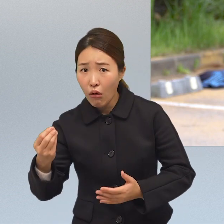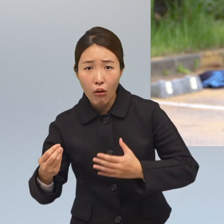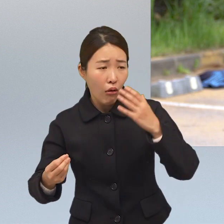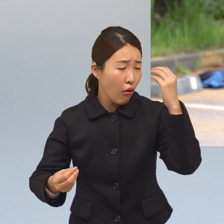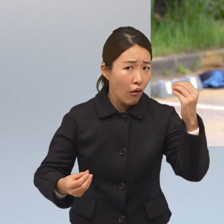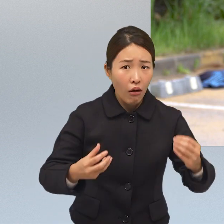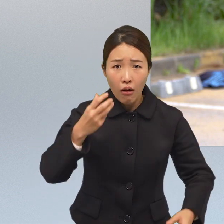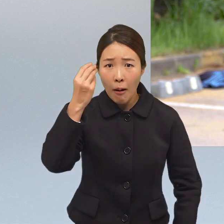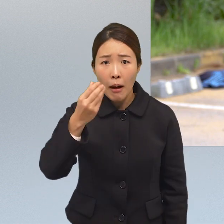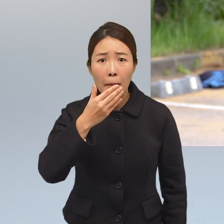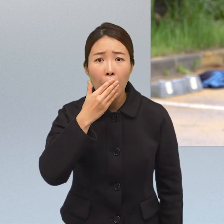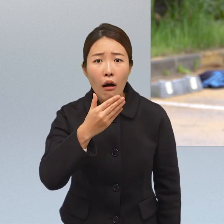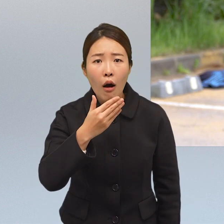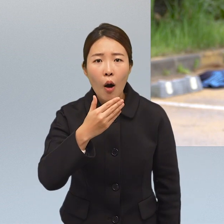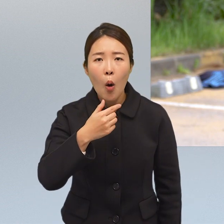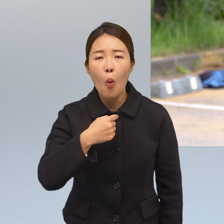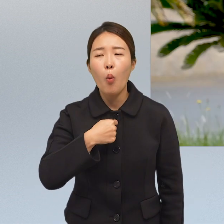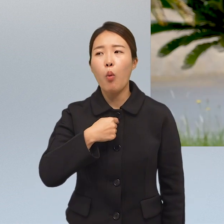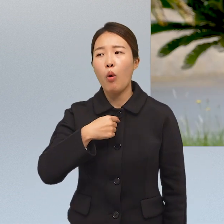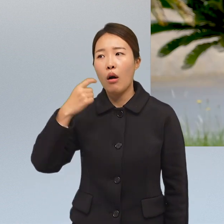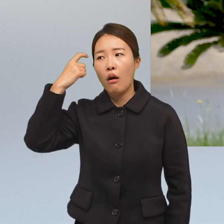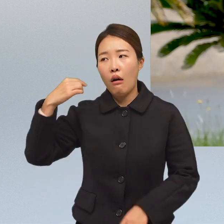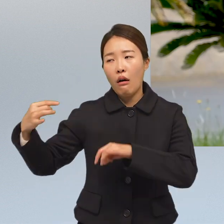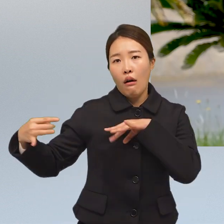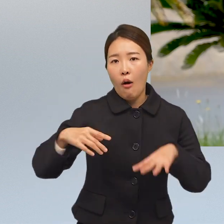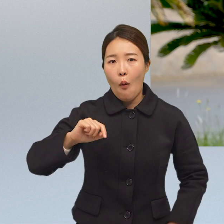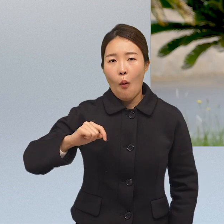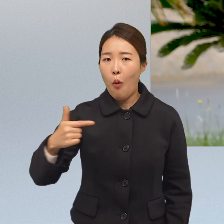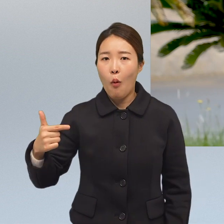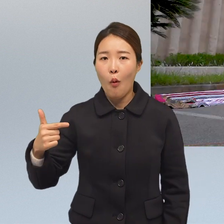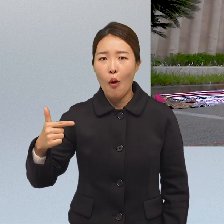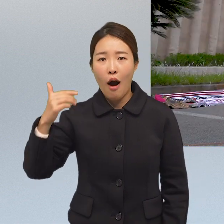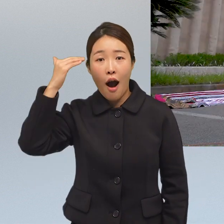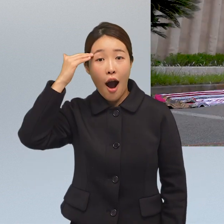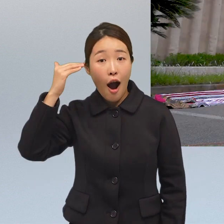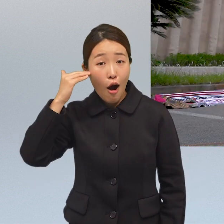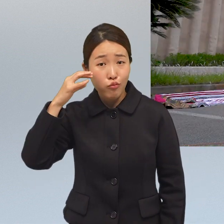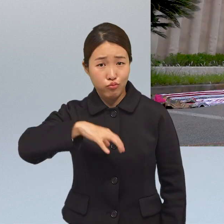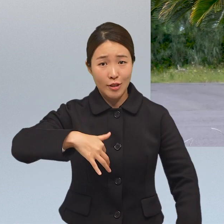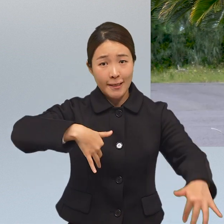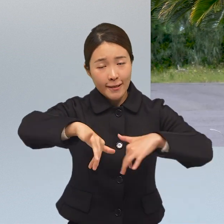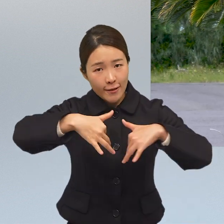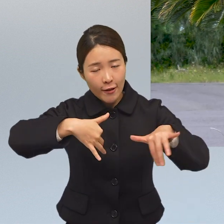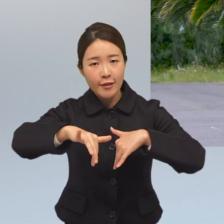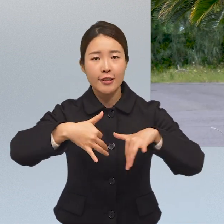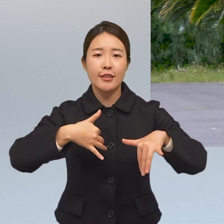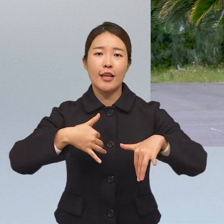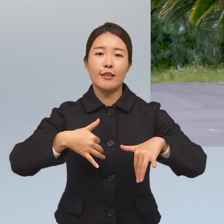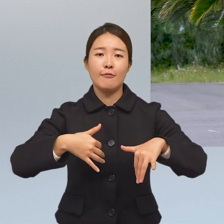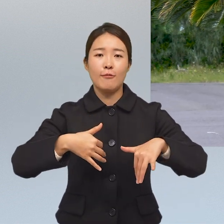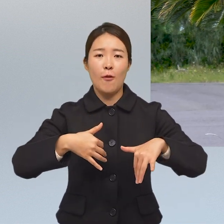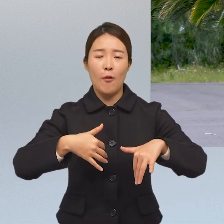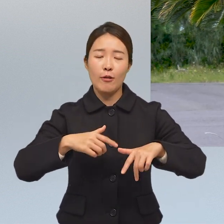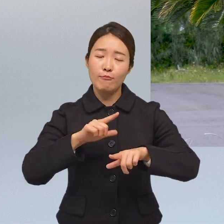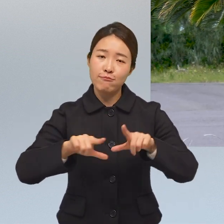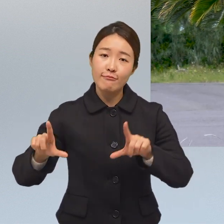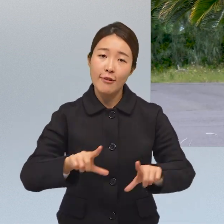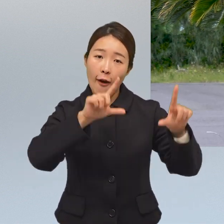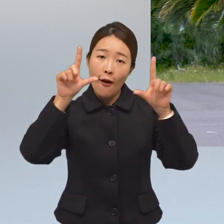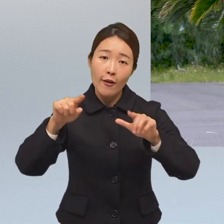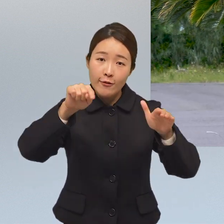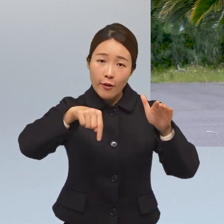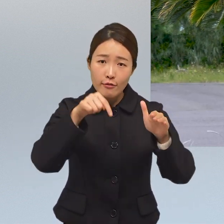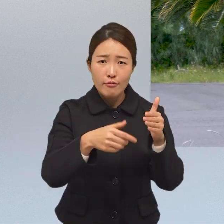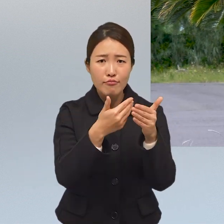접할 수 있는 것들이 좀 더 저는 굉장히 생동감이 있고, 한국에서도 좀 더 이렇게 그 길거리나